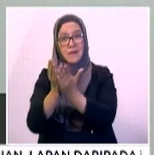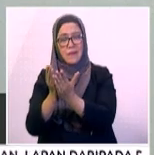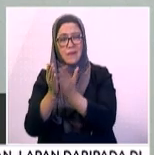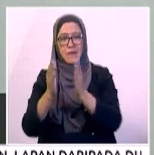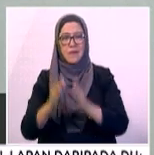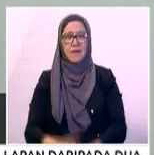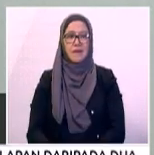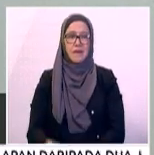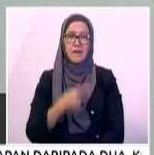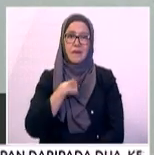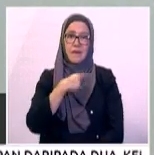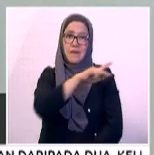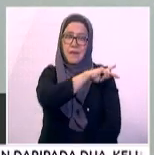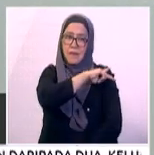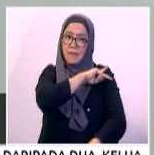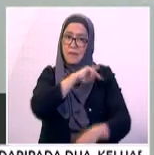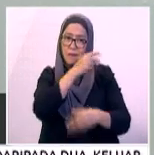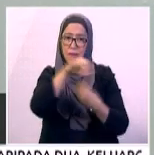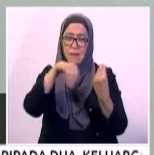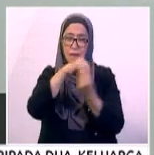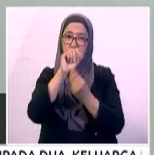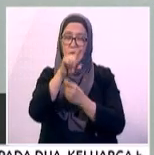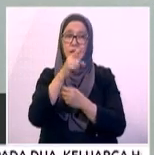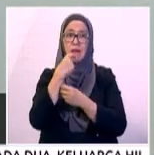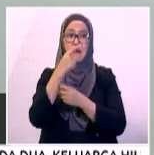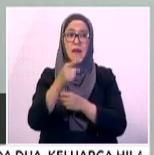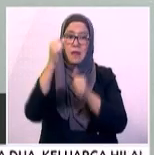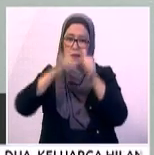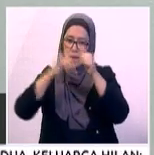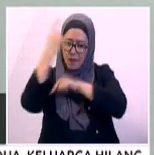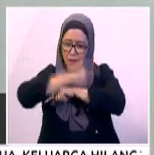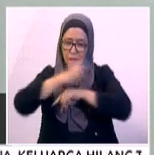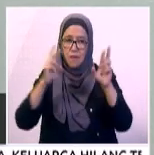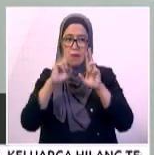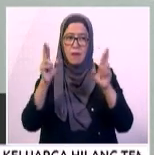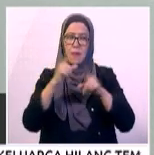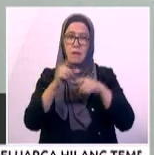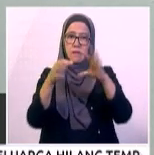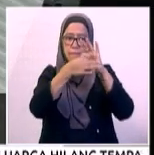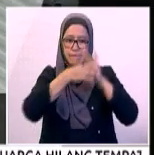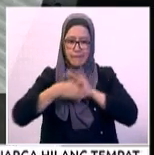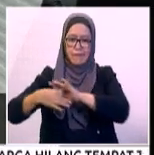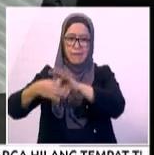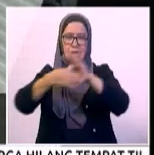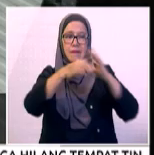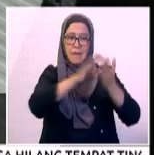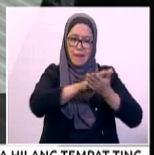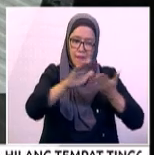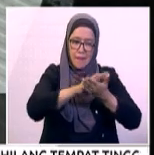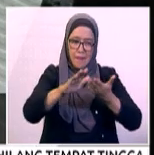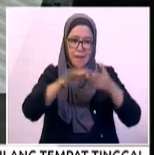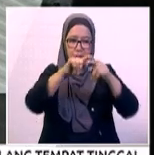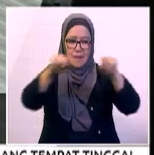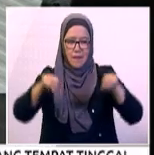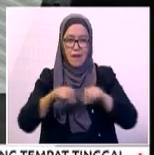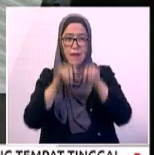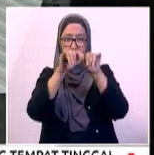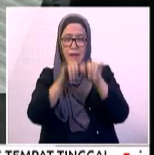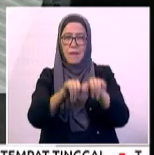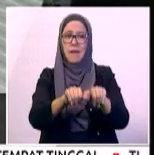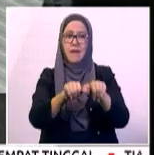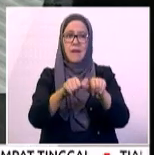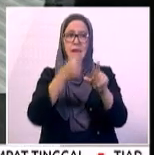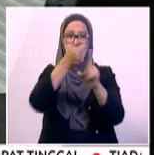memaklumkan setiap Rabu, jemaah akan bergotong royong membersihkan ruang penginapan masing-masing. Yang kali ini kita sebar